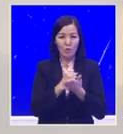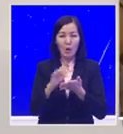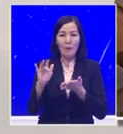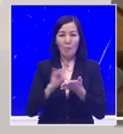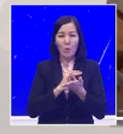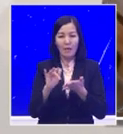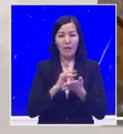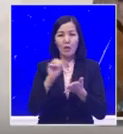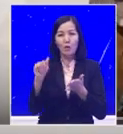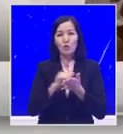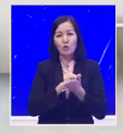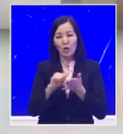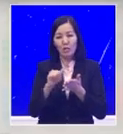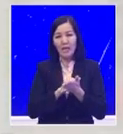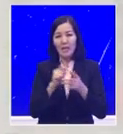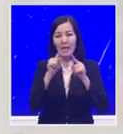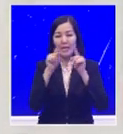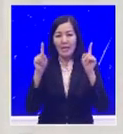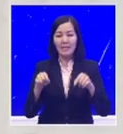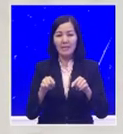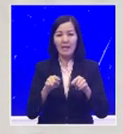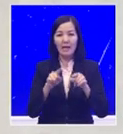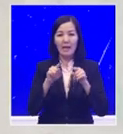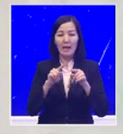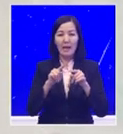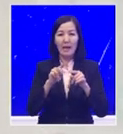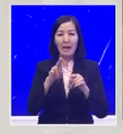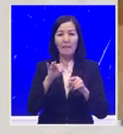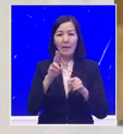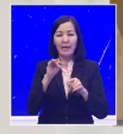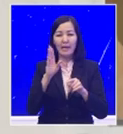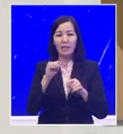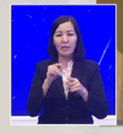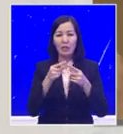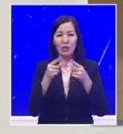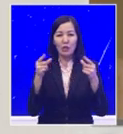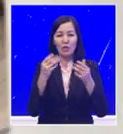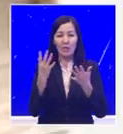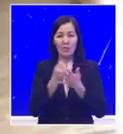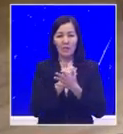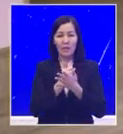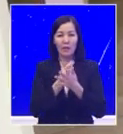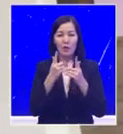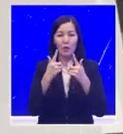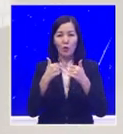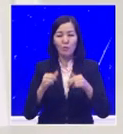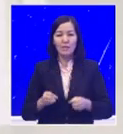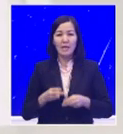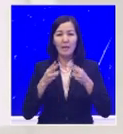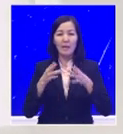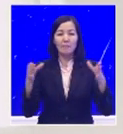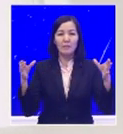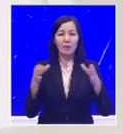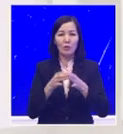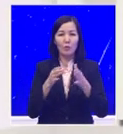кәсіпорындардың 105 мөрі бухгалтерлік құжаттар, кассалық аппараттар мен фискалдық чектері табылды. Ұйымдасқан қылмыстық топ